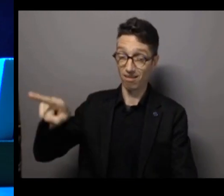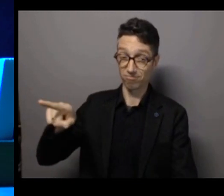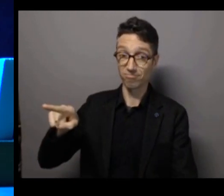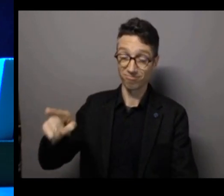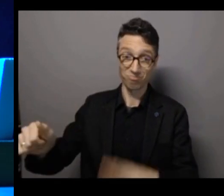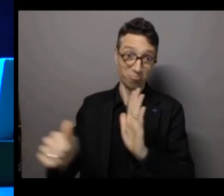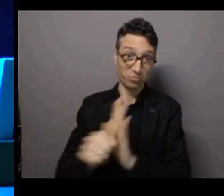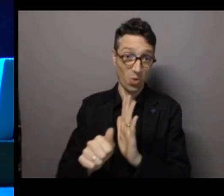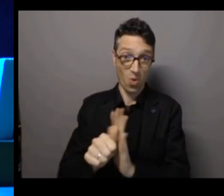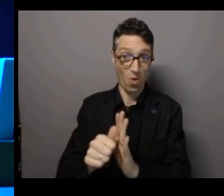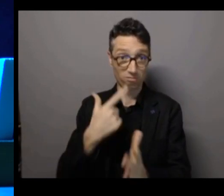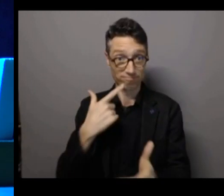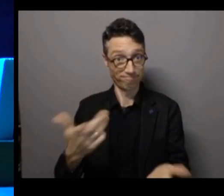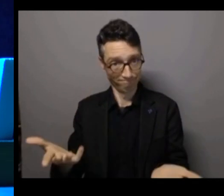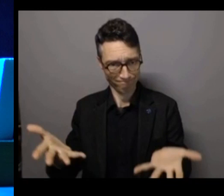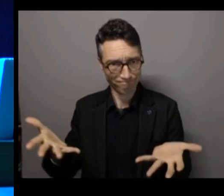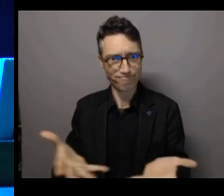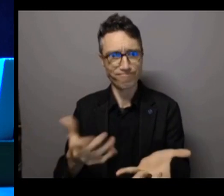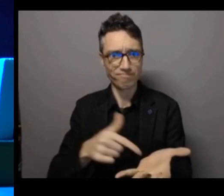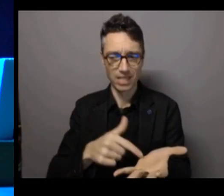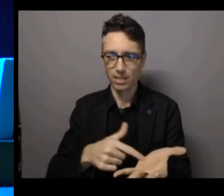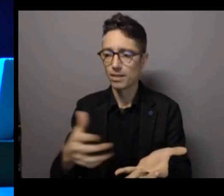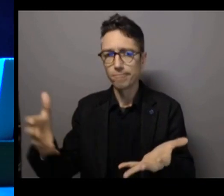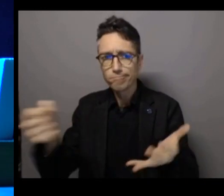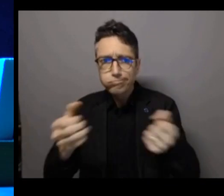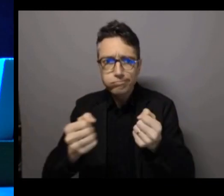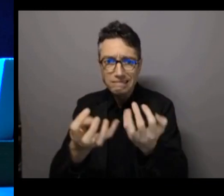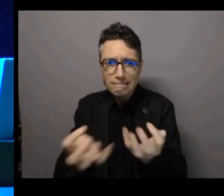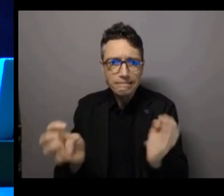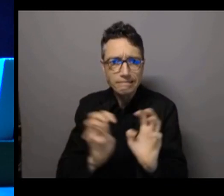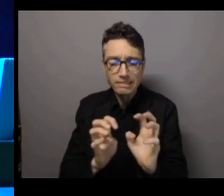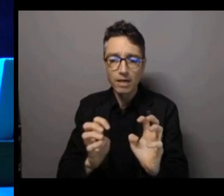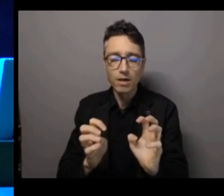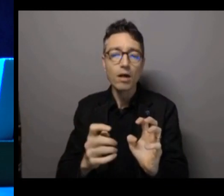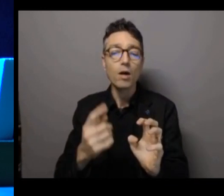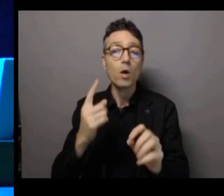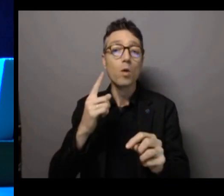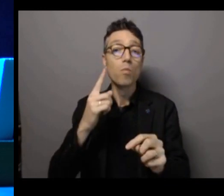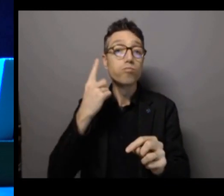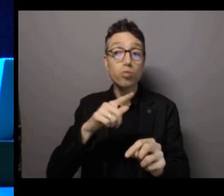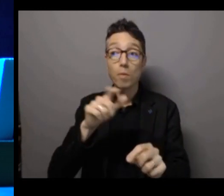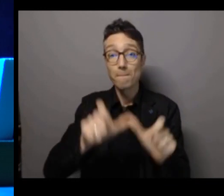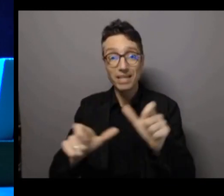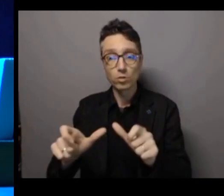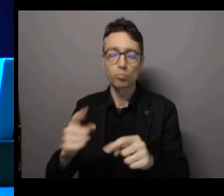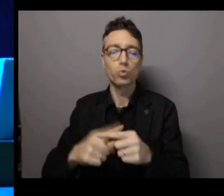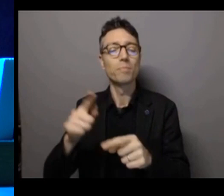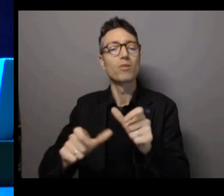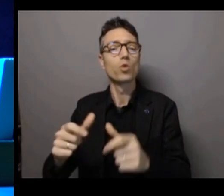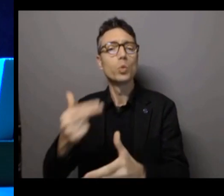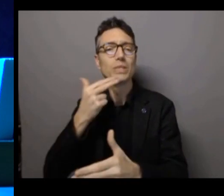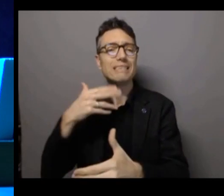table donc celles et ceux qui font et qui utilisent bien sûr les moyens de transport. J'espère voir se reproduire ce format de